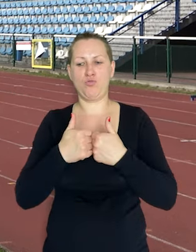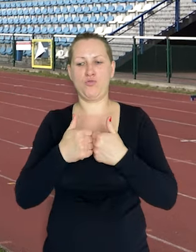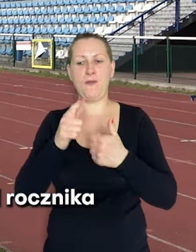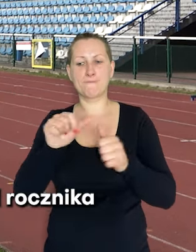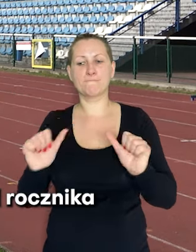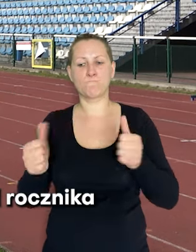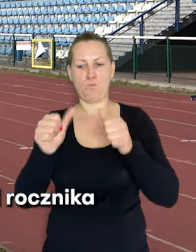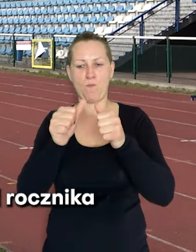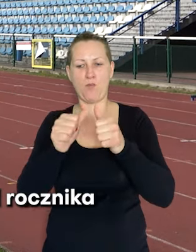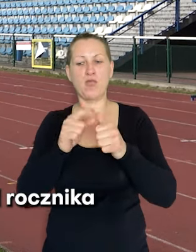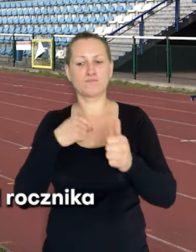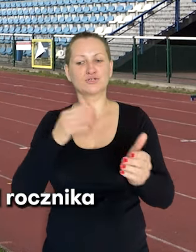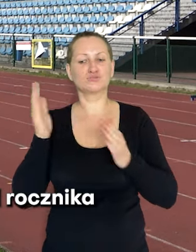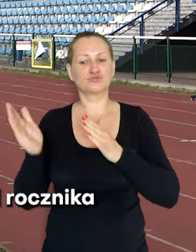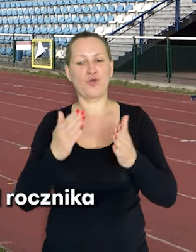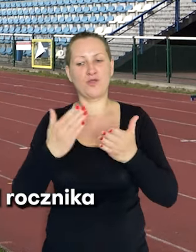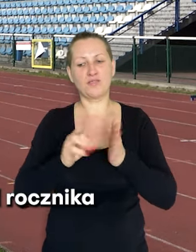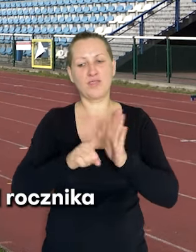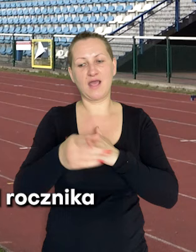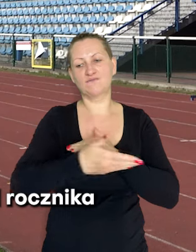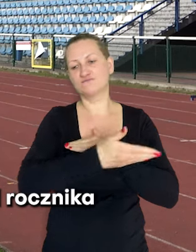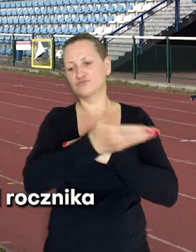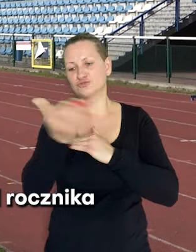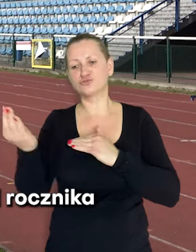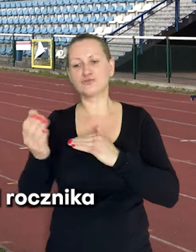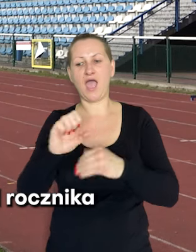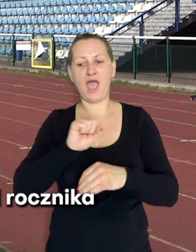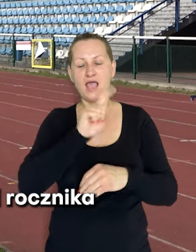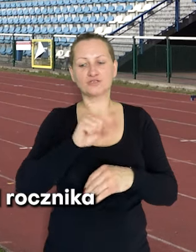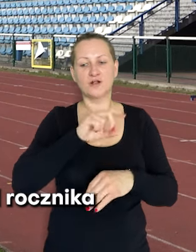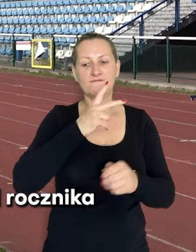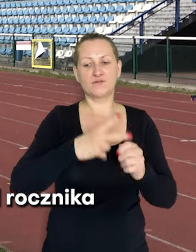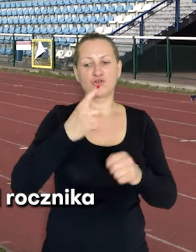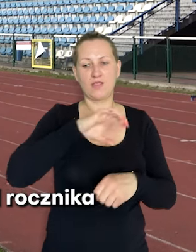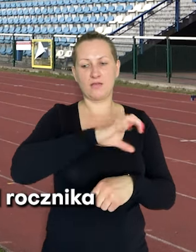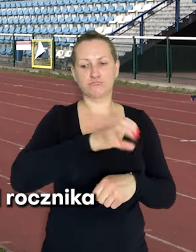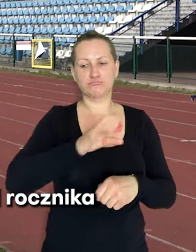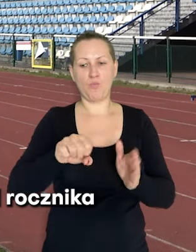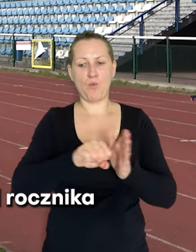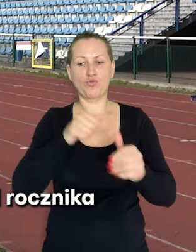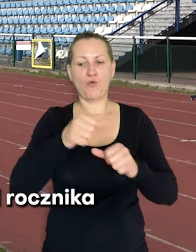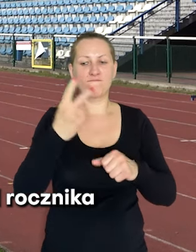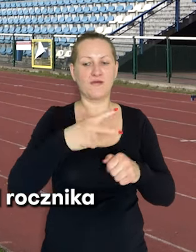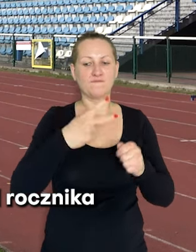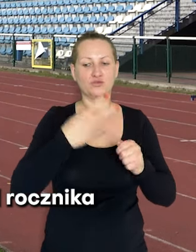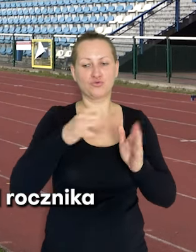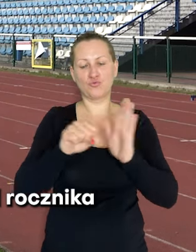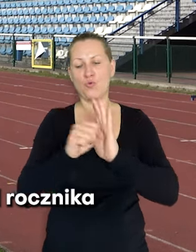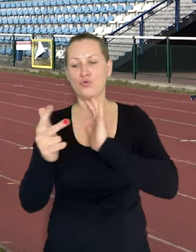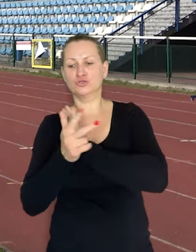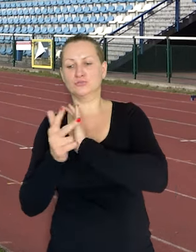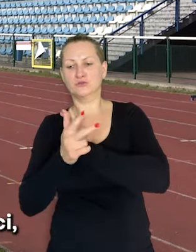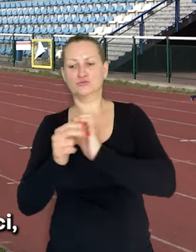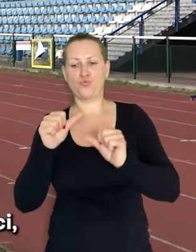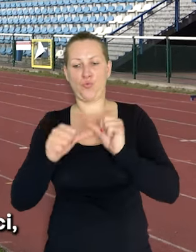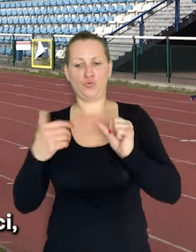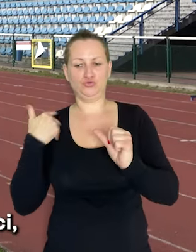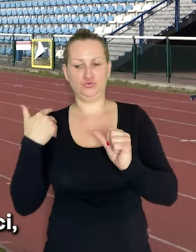Bałtyku. Przygotowaliśmy dla Państwa aż 21 kategorii od rocznika 2024 do 18 roku życia.